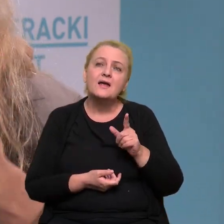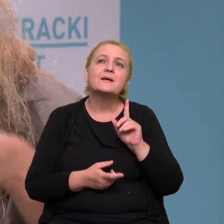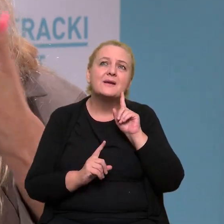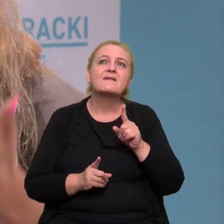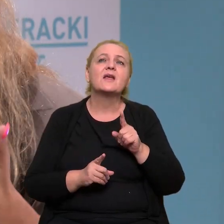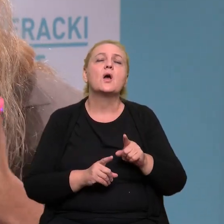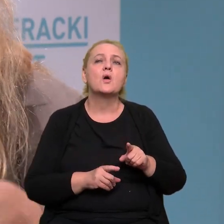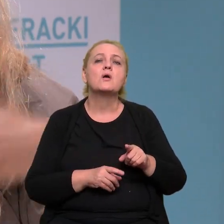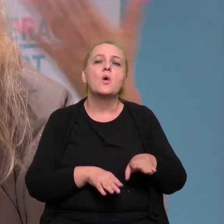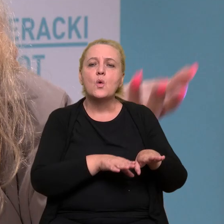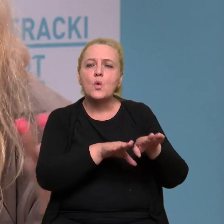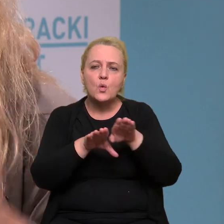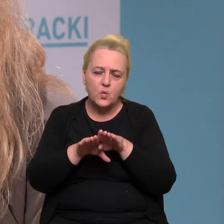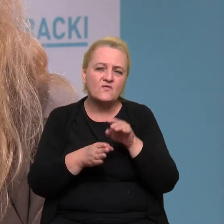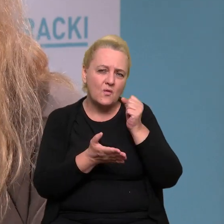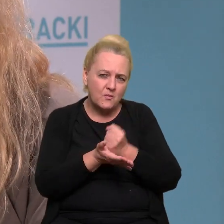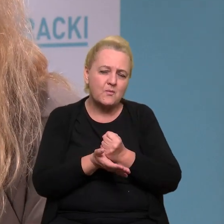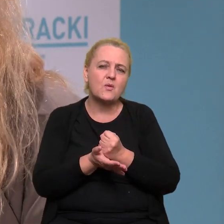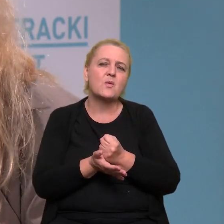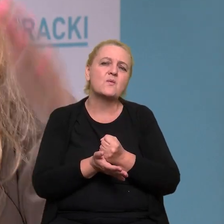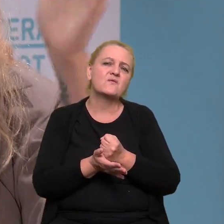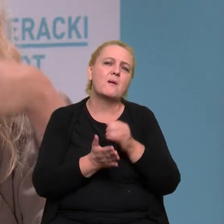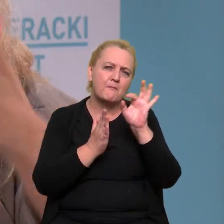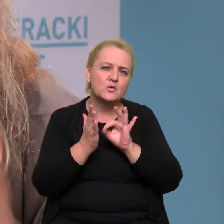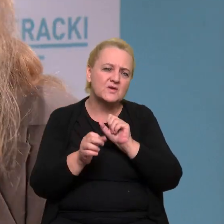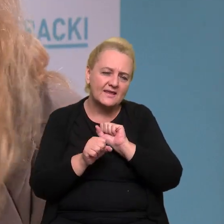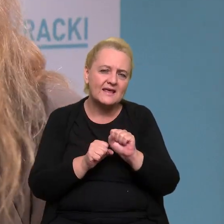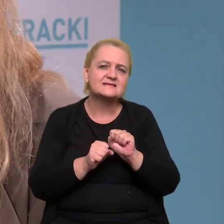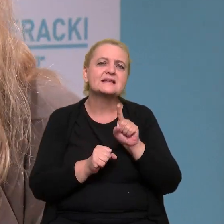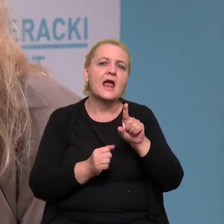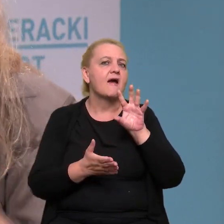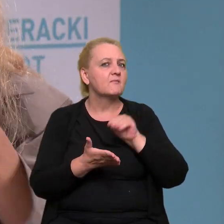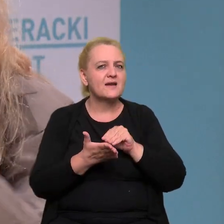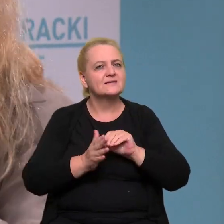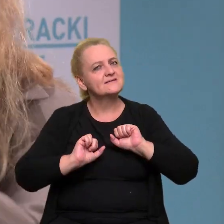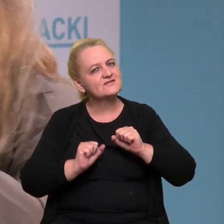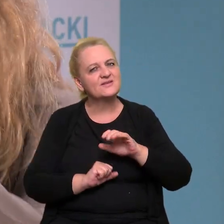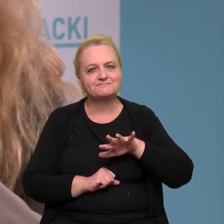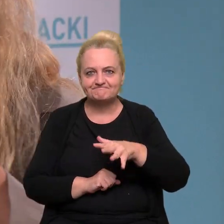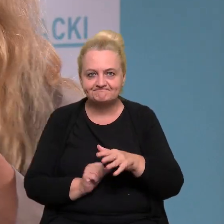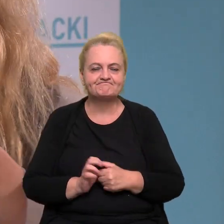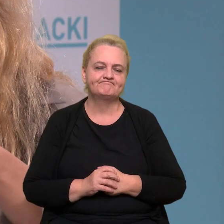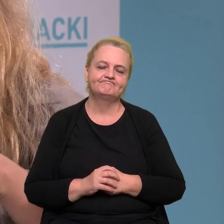równouprawnienie jest postulowane i jakoś rozumiane, ale w praktyce te rzeczy nie funkcjonują. Dużo